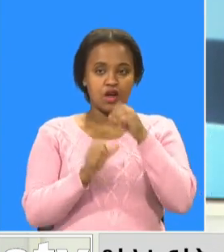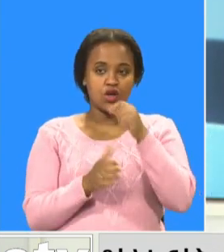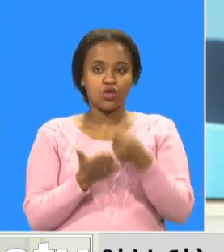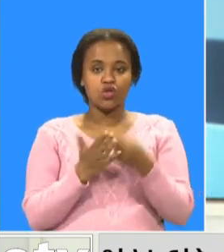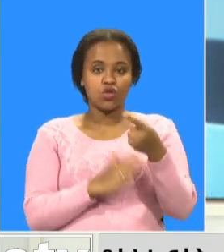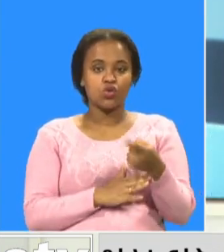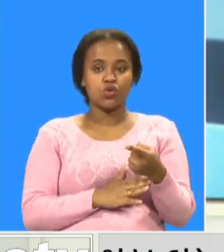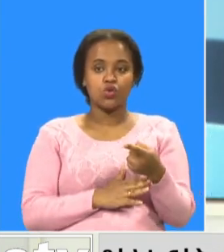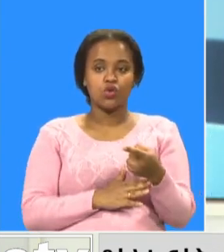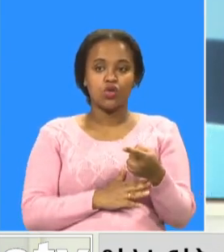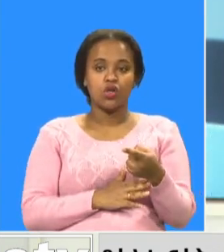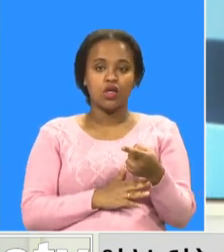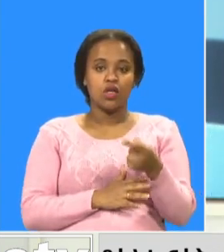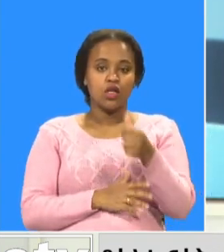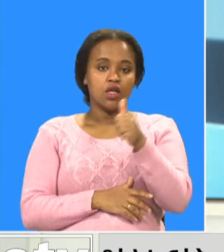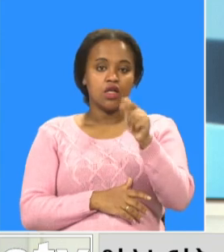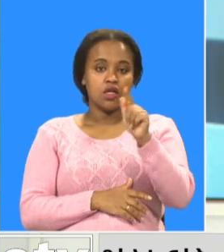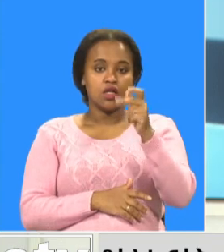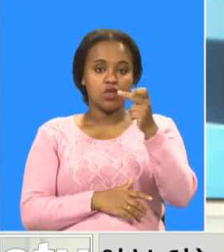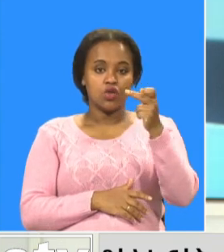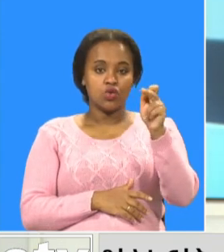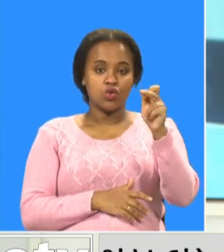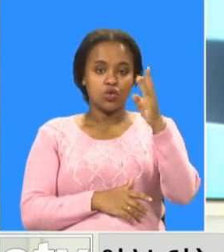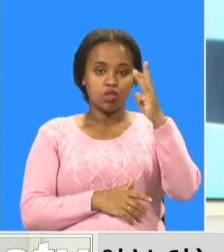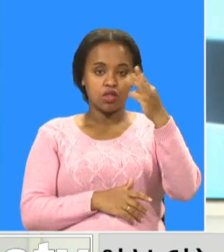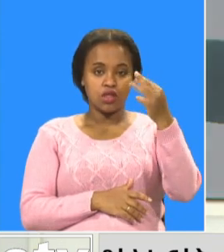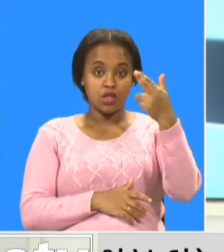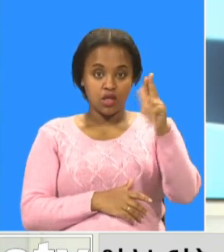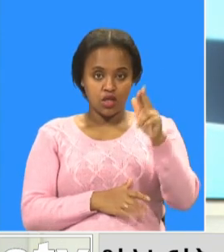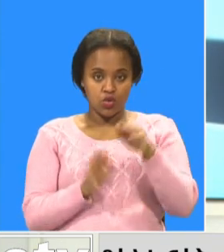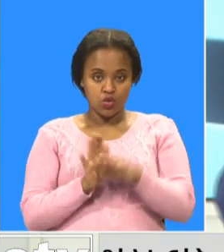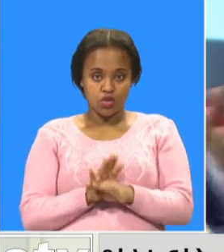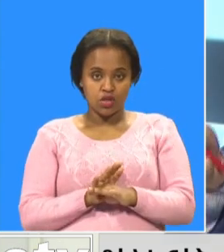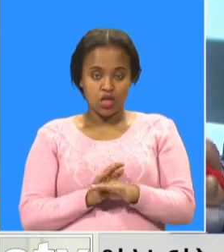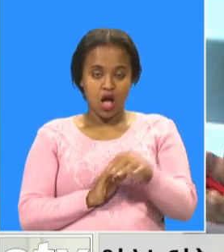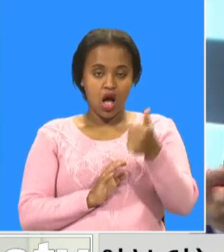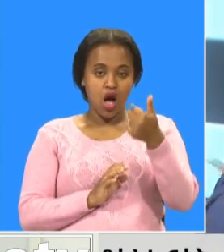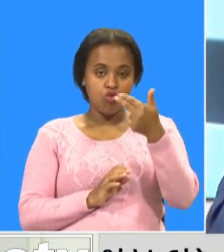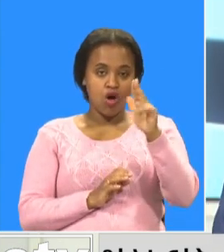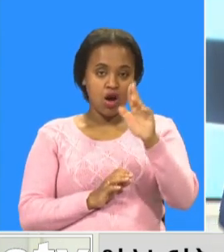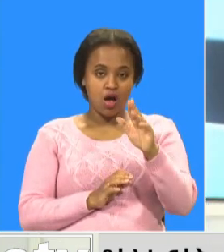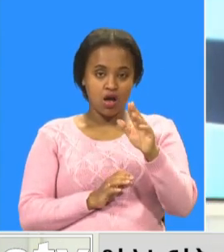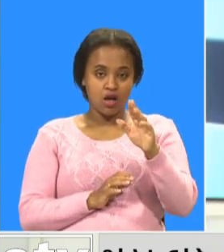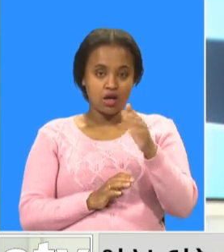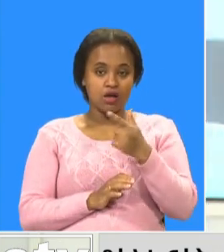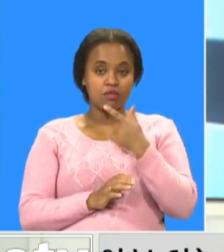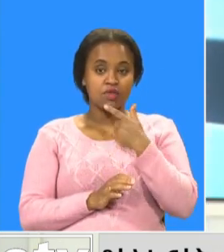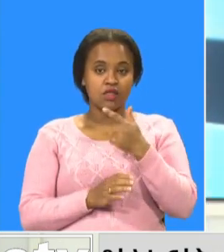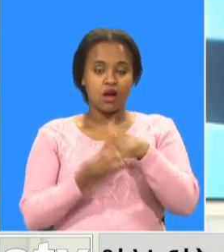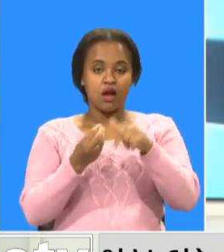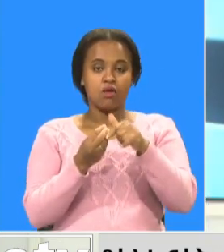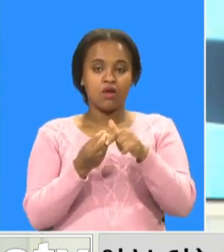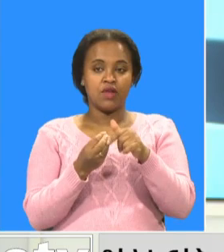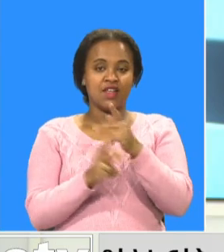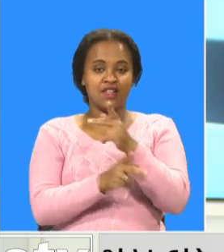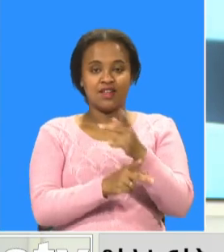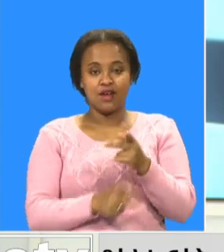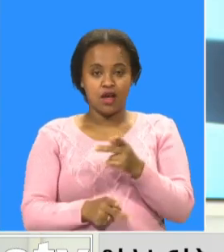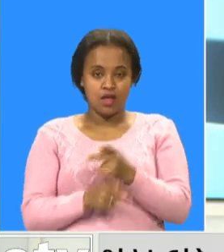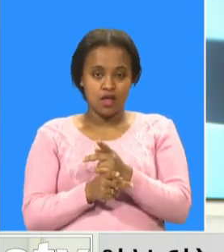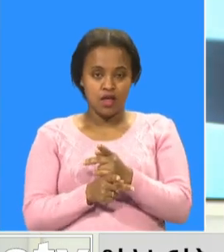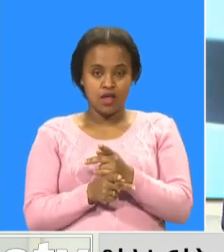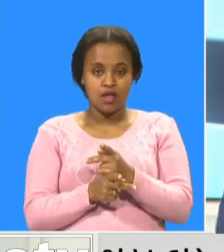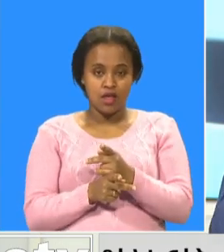በመሰረቱ ለኢንዱስትሪያል ውስጥ አባራማ ቀመስ ኤሪያዎች ላይ ለሴፍቲ ወይም